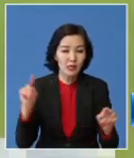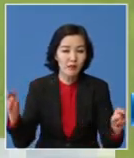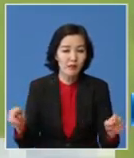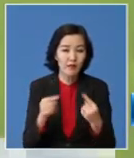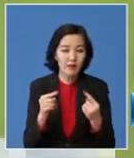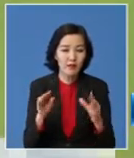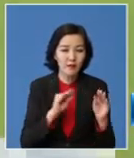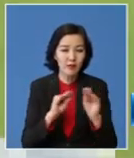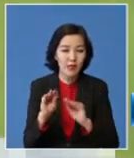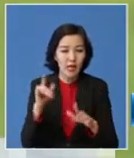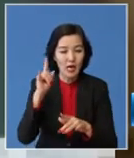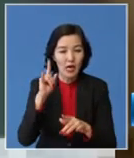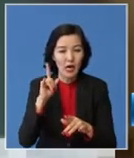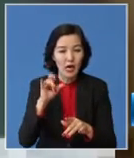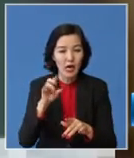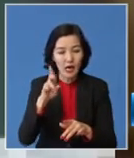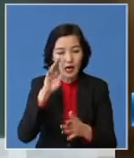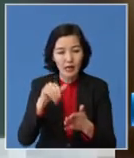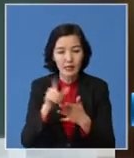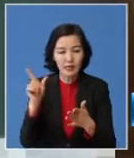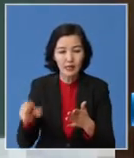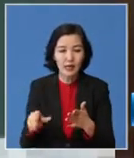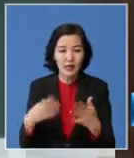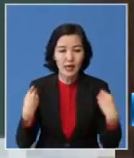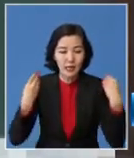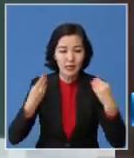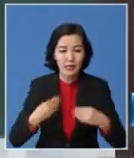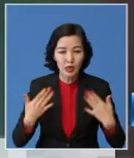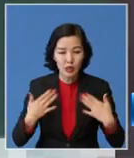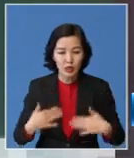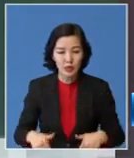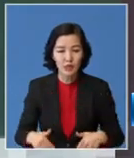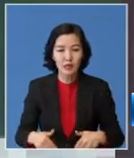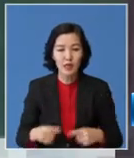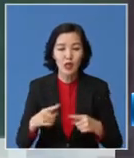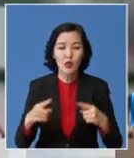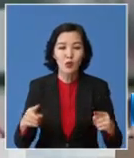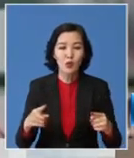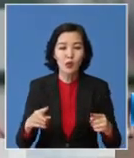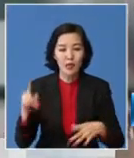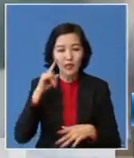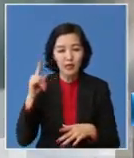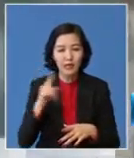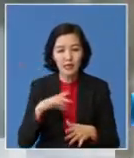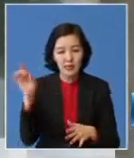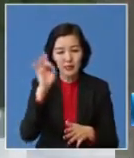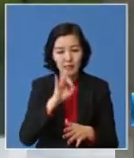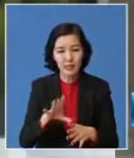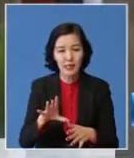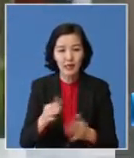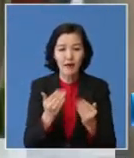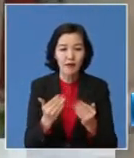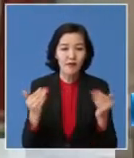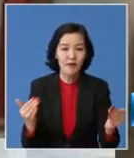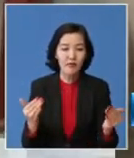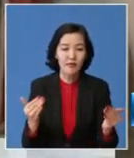комплект ханской одежды. Военный мундир Жангирхана, бишмет ханши Фатимы и другие уборы казахской знати. На этой же выставке